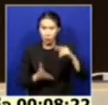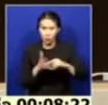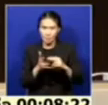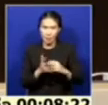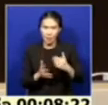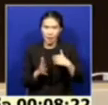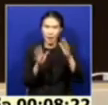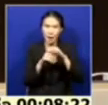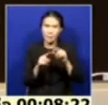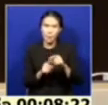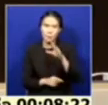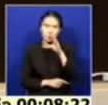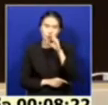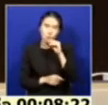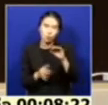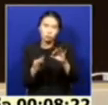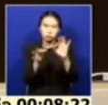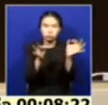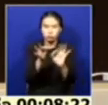ครับเชิญท่านรัฐมนตรีครับ